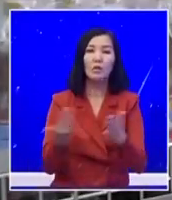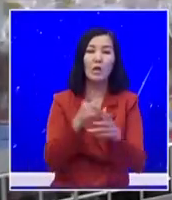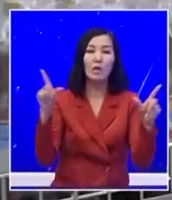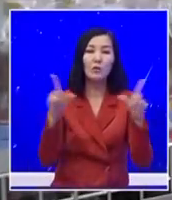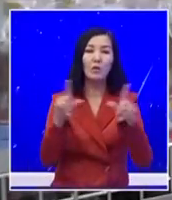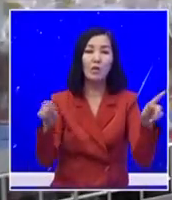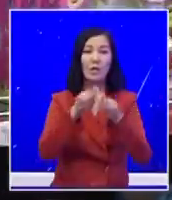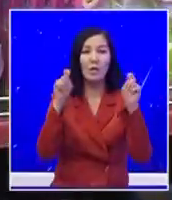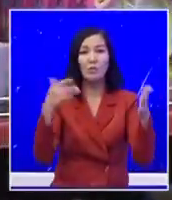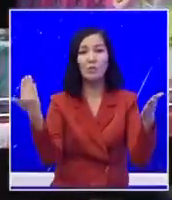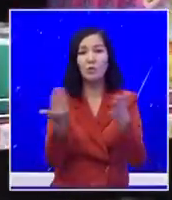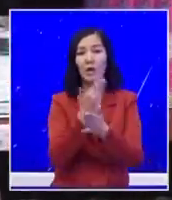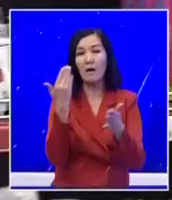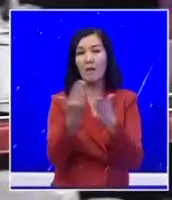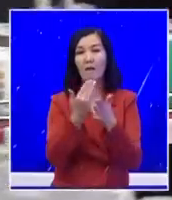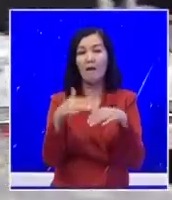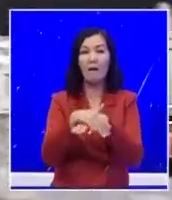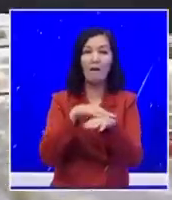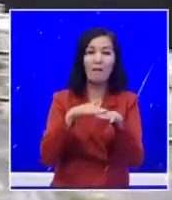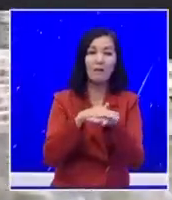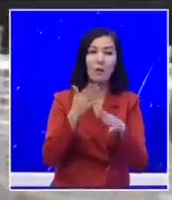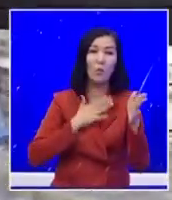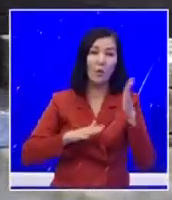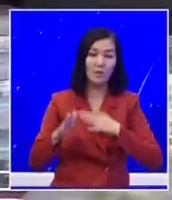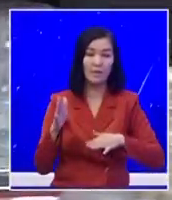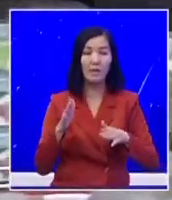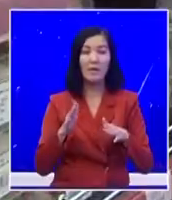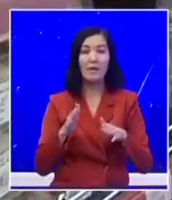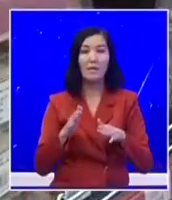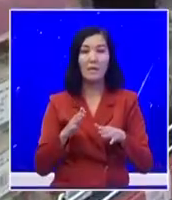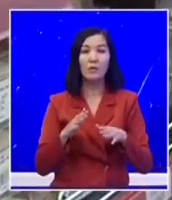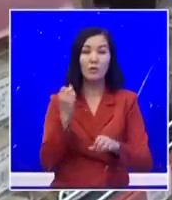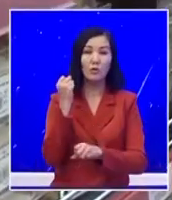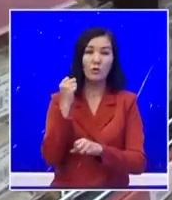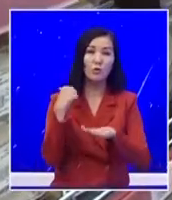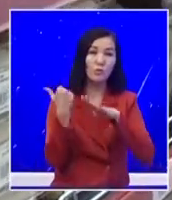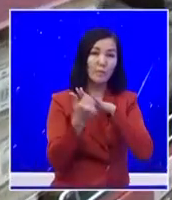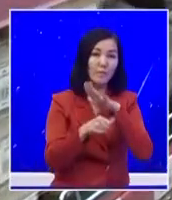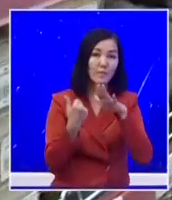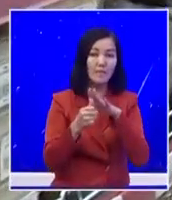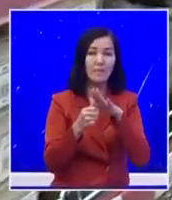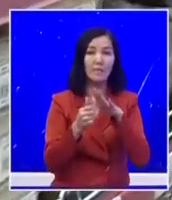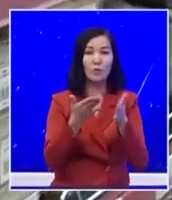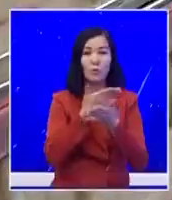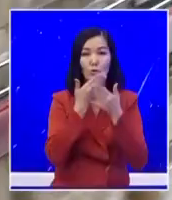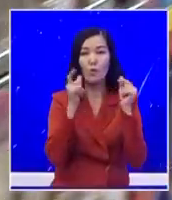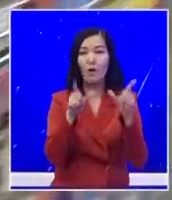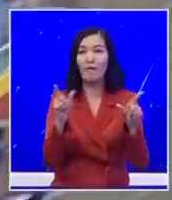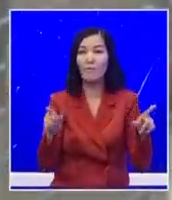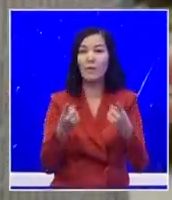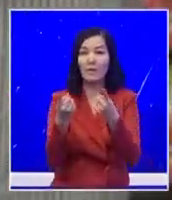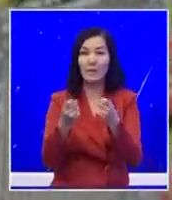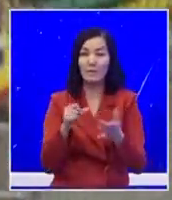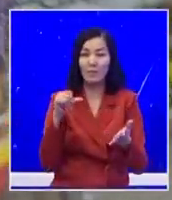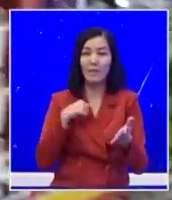ашылуы жаңалыққа жаны құмар тұтынушылар қауымын ғана қуантып қойған жоқ. Жұмыссыз жүрген бірқатар талдықорғандықтарды да шаттандырды.